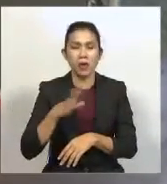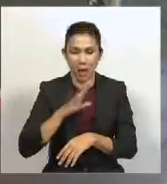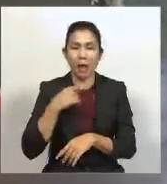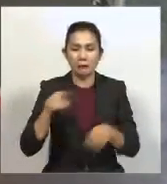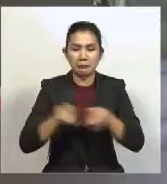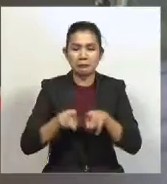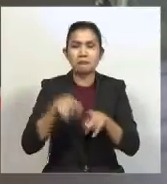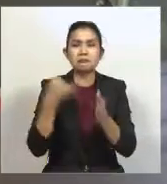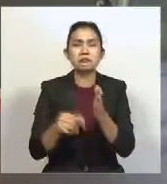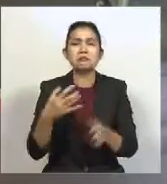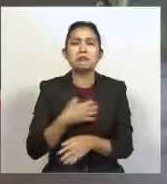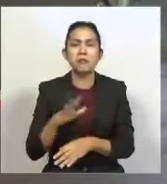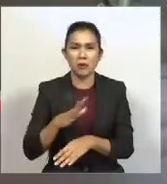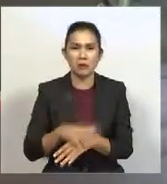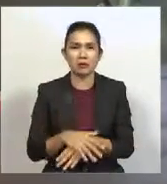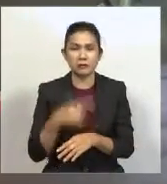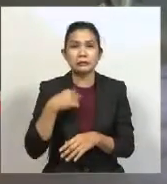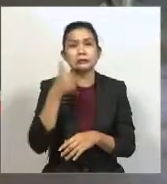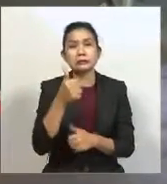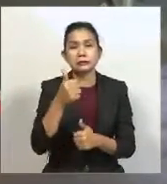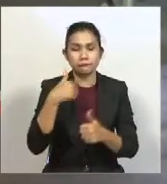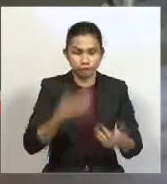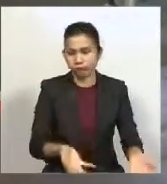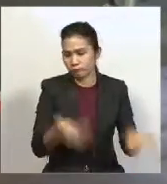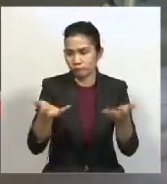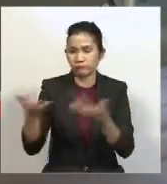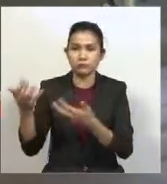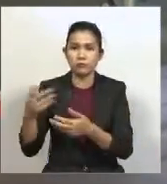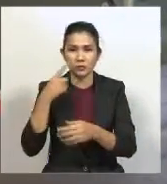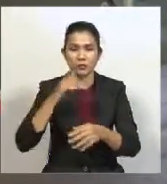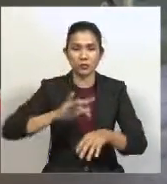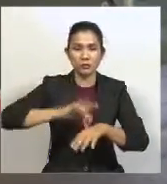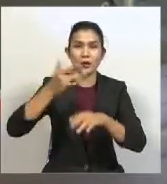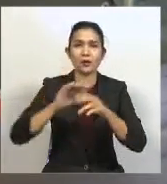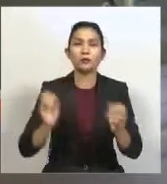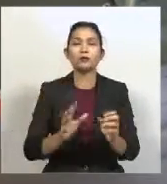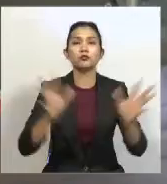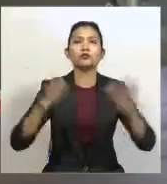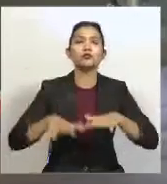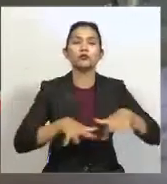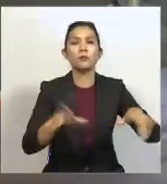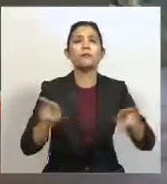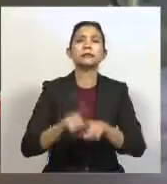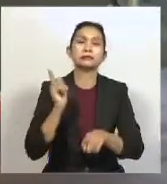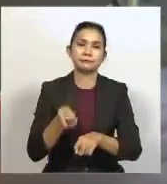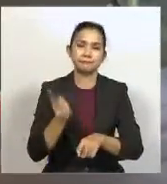างนี้คือก็ดีแล้วก็รื้อกันได้หมดก็ธรรมชาติจะได้กลับไปเหมือนเดิม